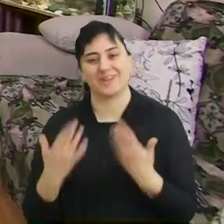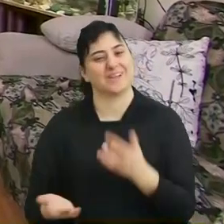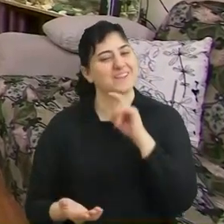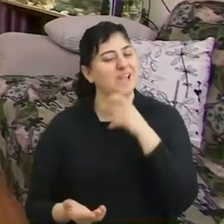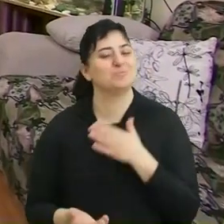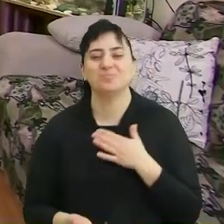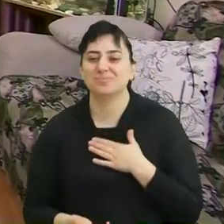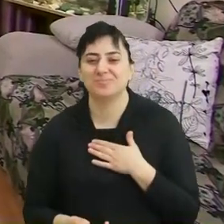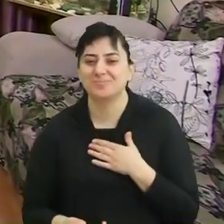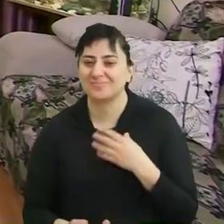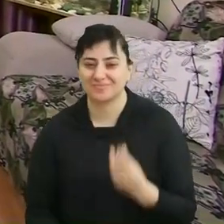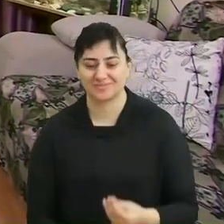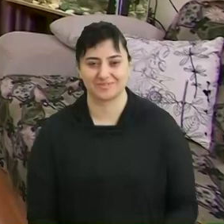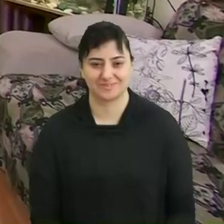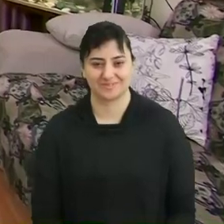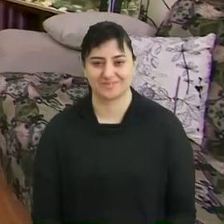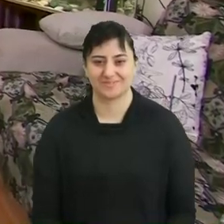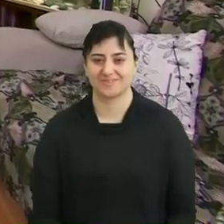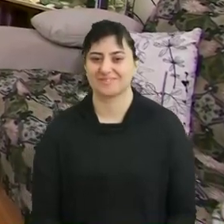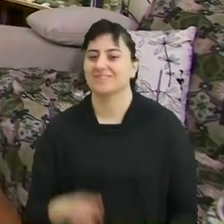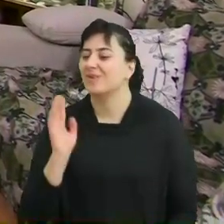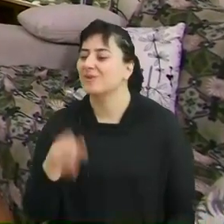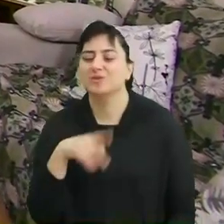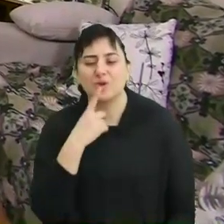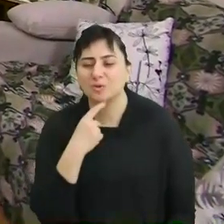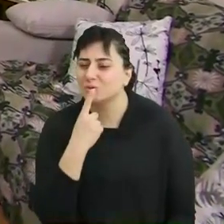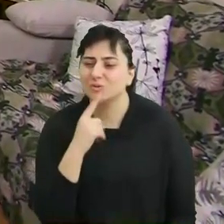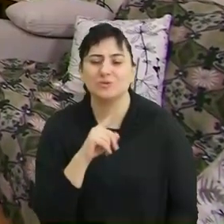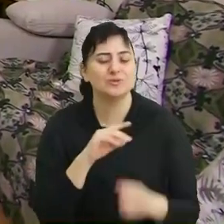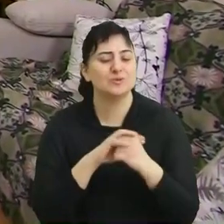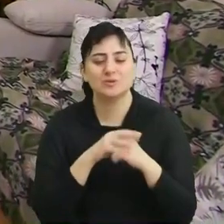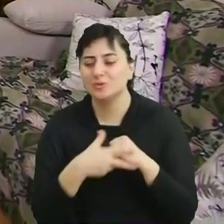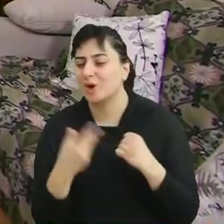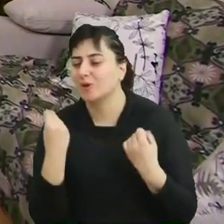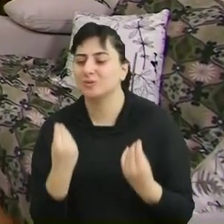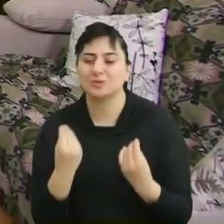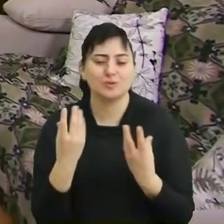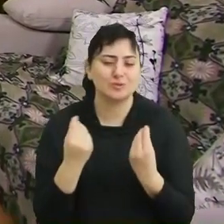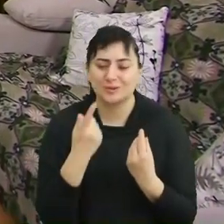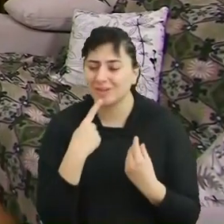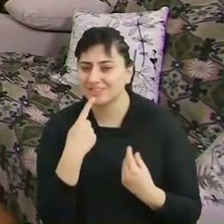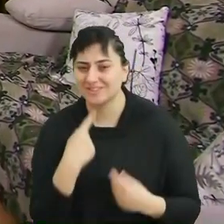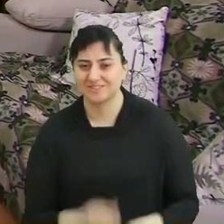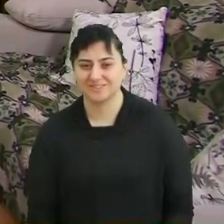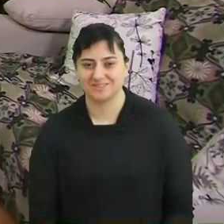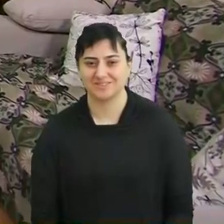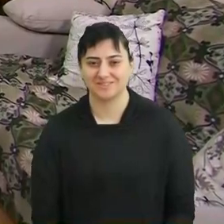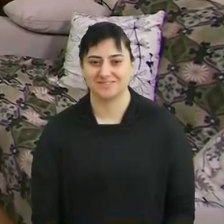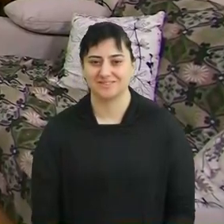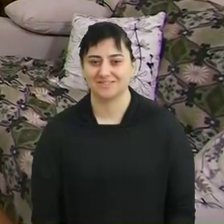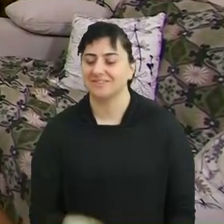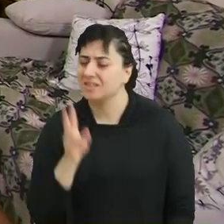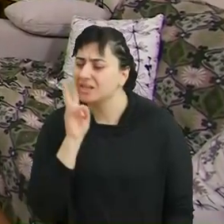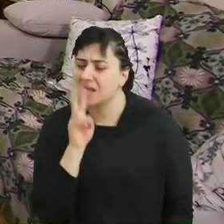Dayısı kurban olsun, gel bakayım dayının yanına. Gel bakayım sen. Anam, dünya güzeli bu. Nasıl tatlı bu, nasıl güzeli bu.